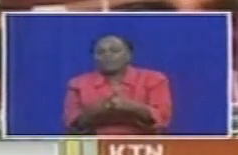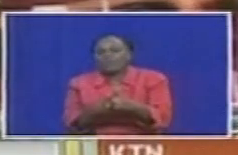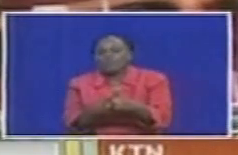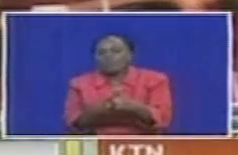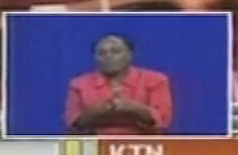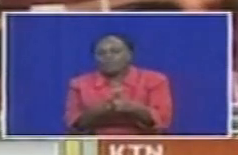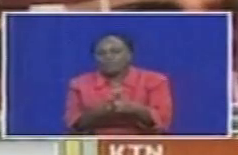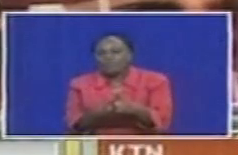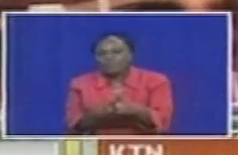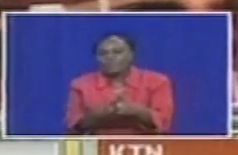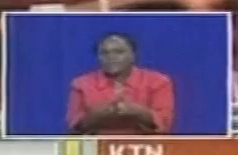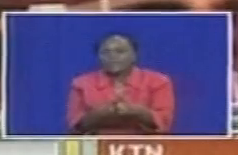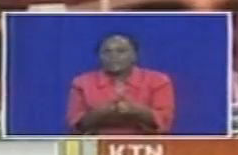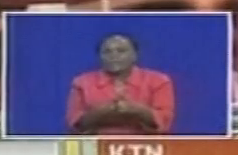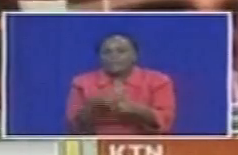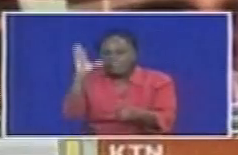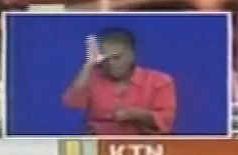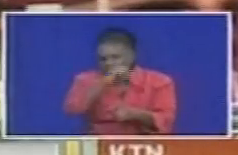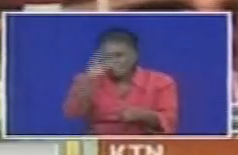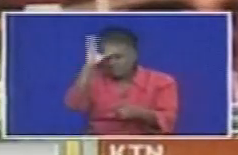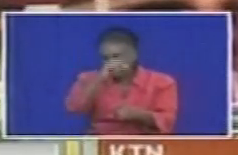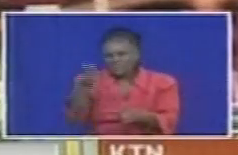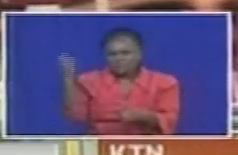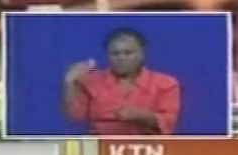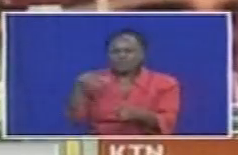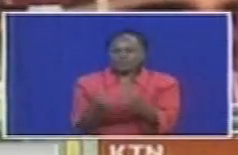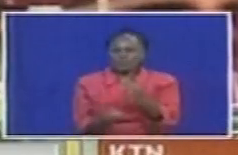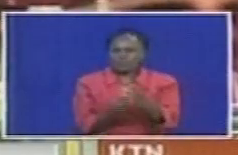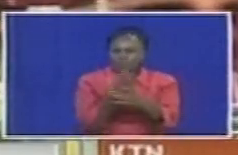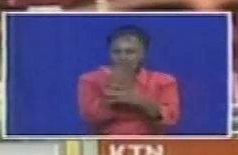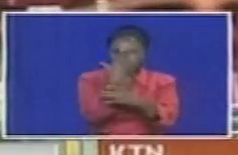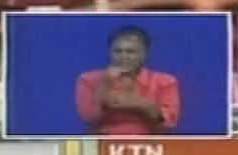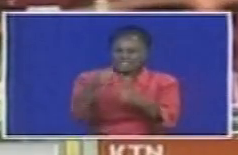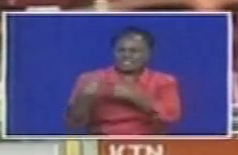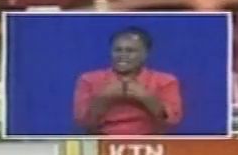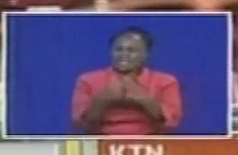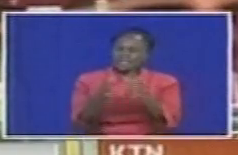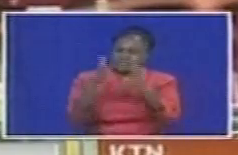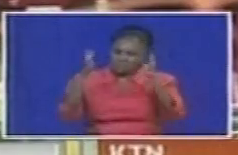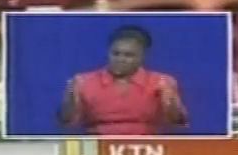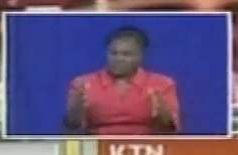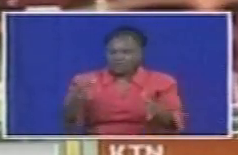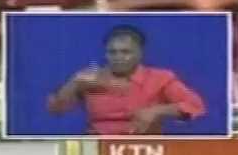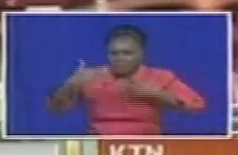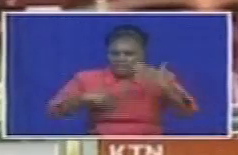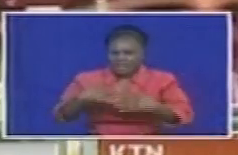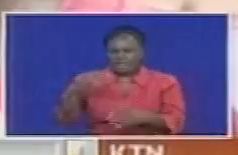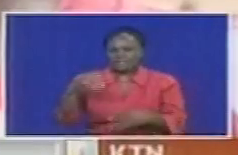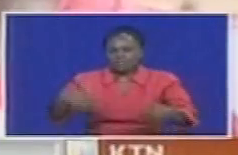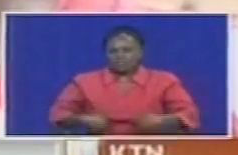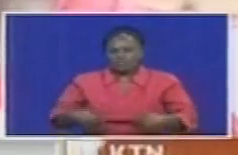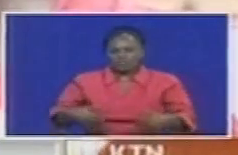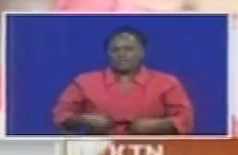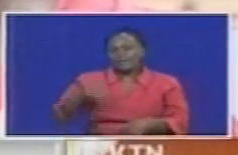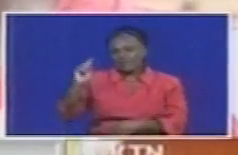Yator. Kutokuwepo kwa mizizi iliyokita ili kukuza vipaji inasalia kwa changamoto kuu kwa wachezaji chipukizi.